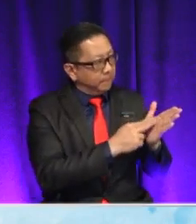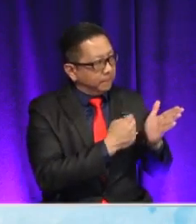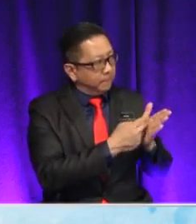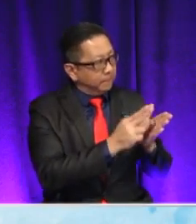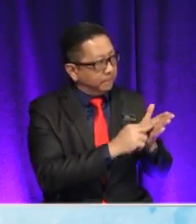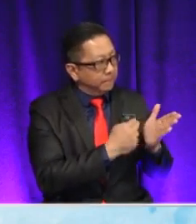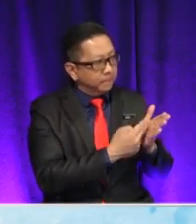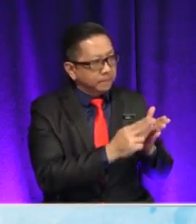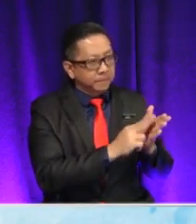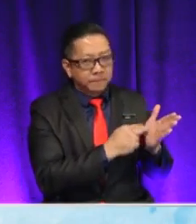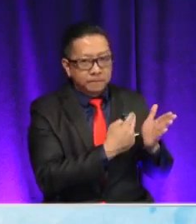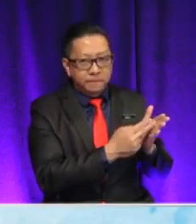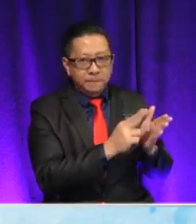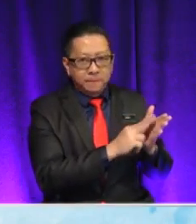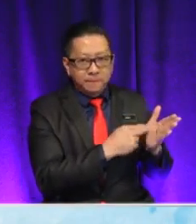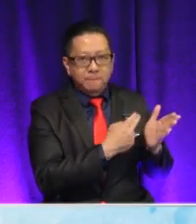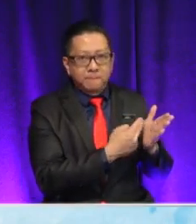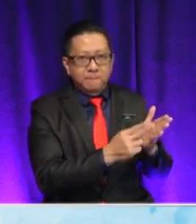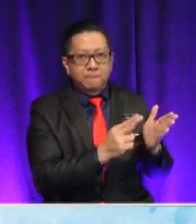juga menguningkan